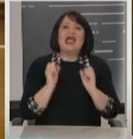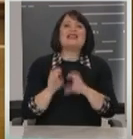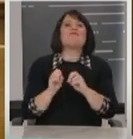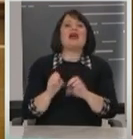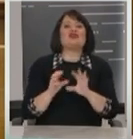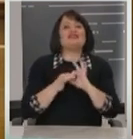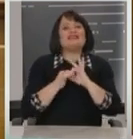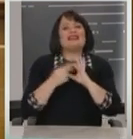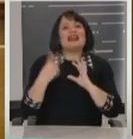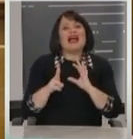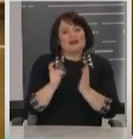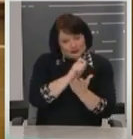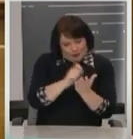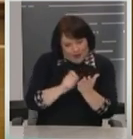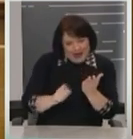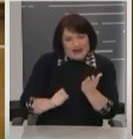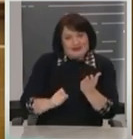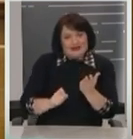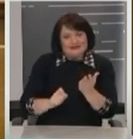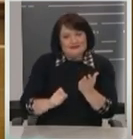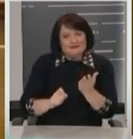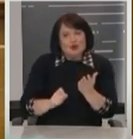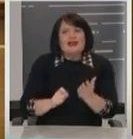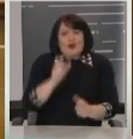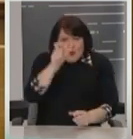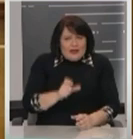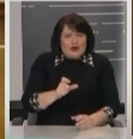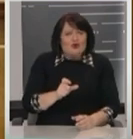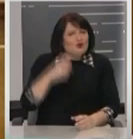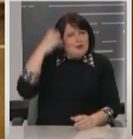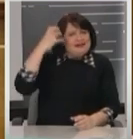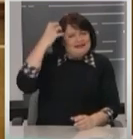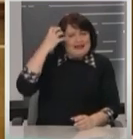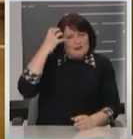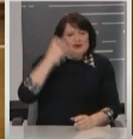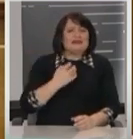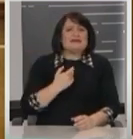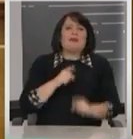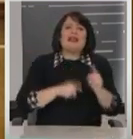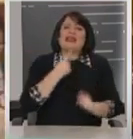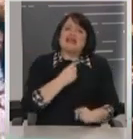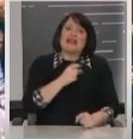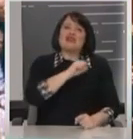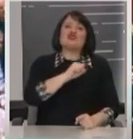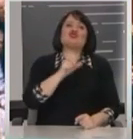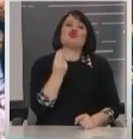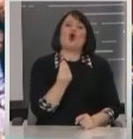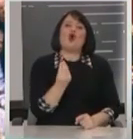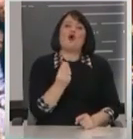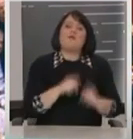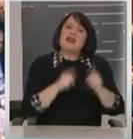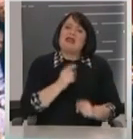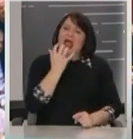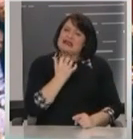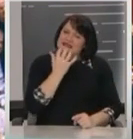ενημερώσουν οι συνεργάτες σας που σας έβαλαν να το πείτε. Άλλες φορές το αποδίδουν στον Μπερνάρ Σό, άλλες φορές κάποιοι στον